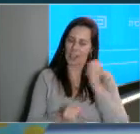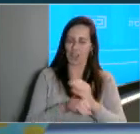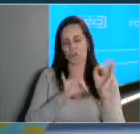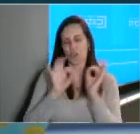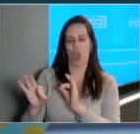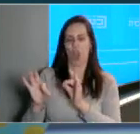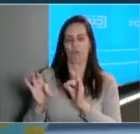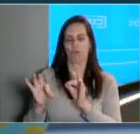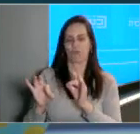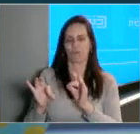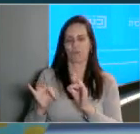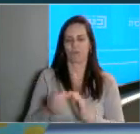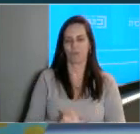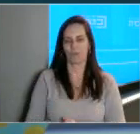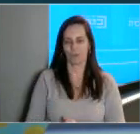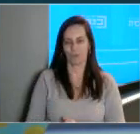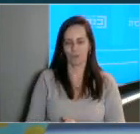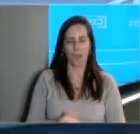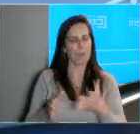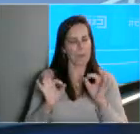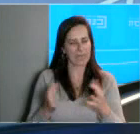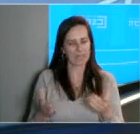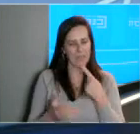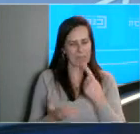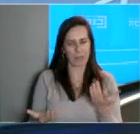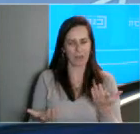עשה עם התמונה שלו מתדלק. אז מה בעצם